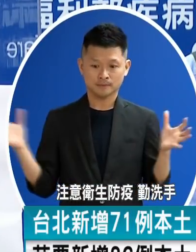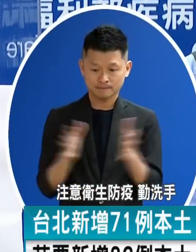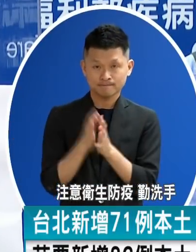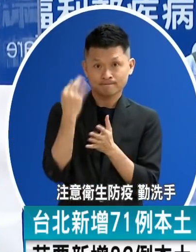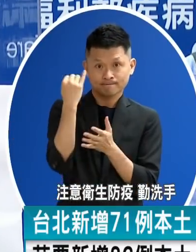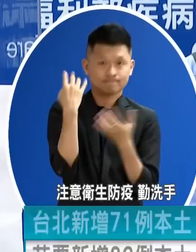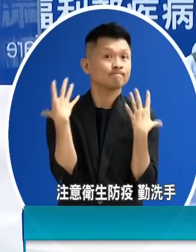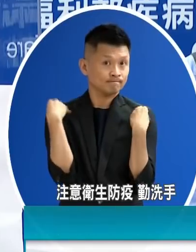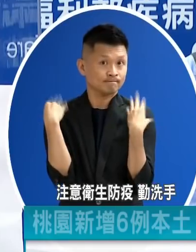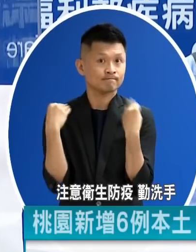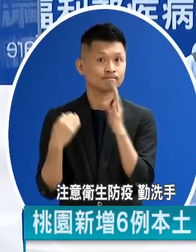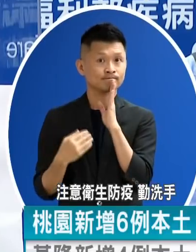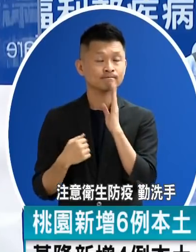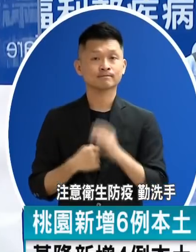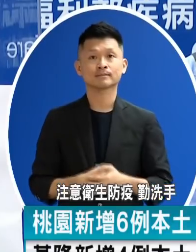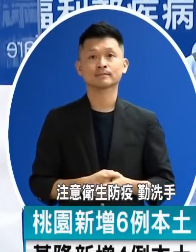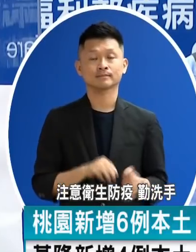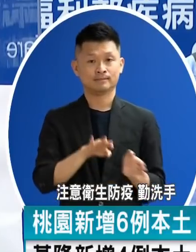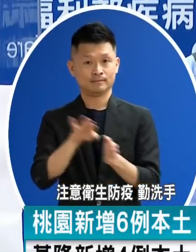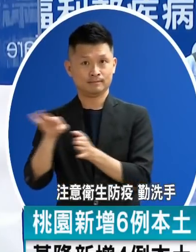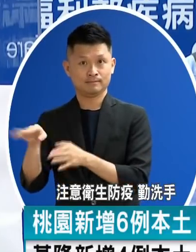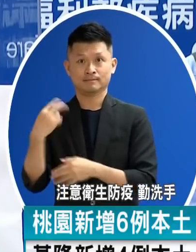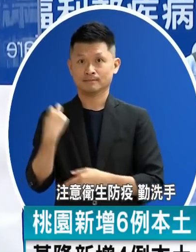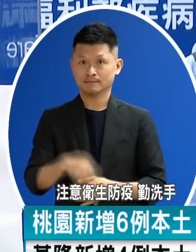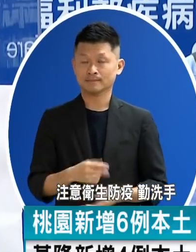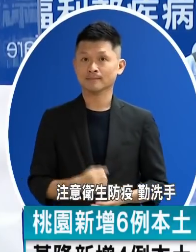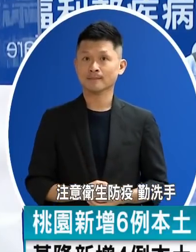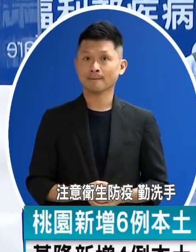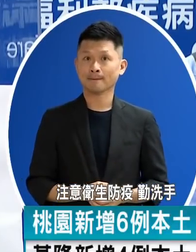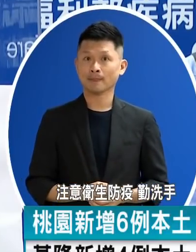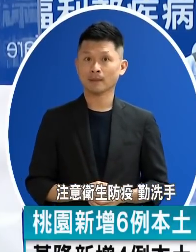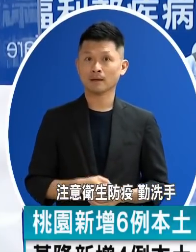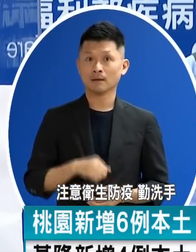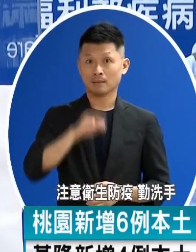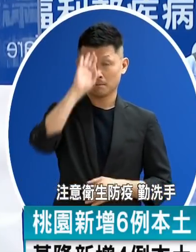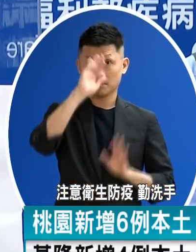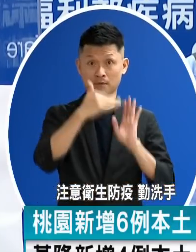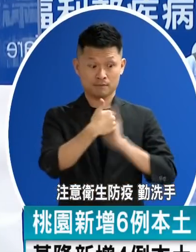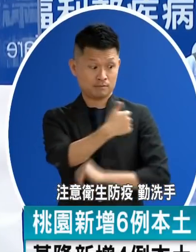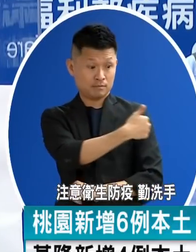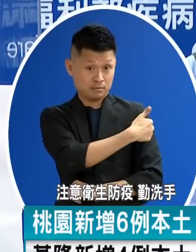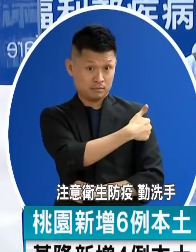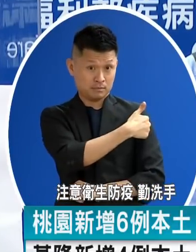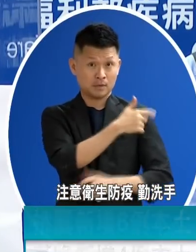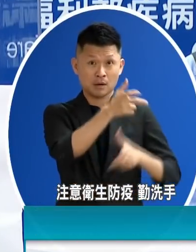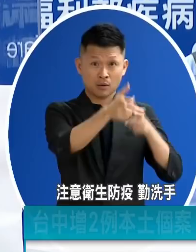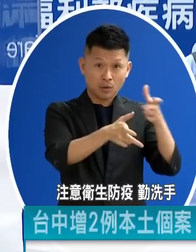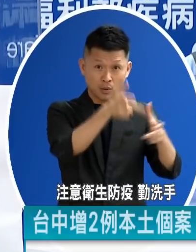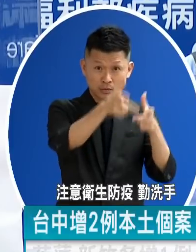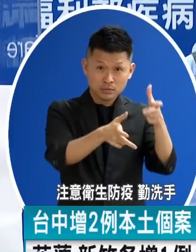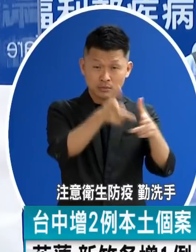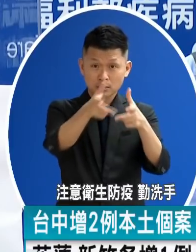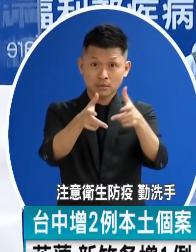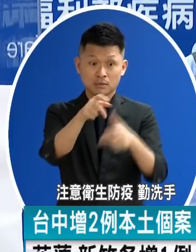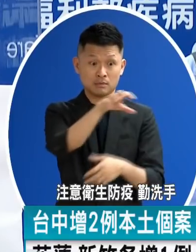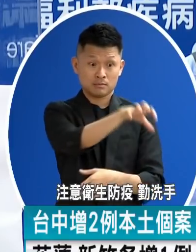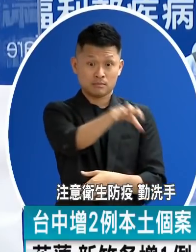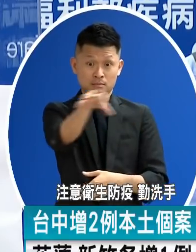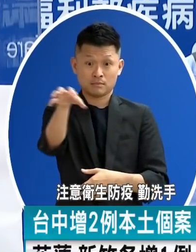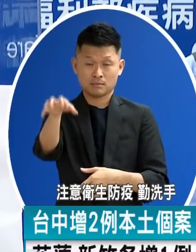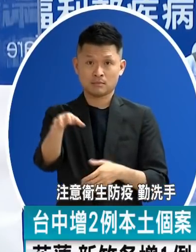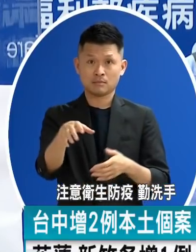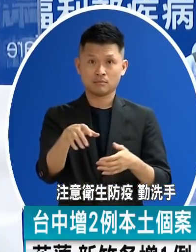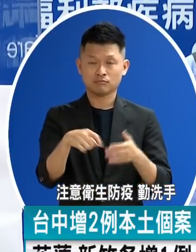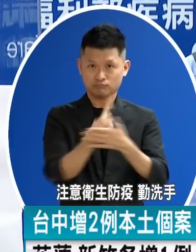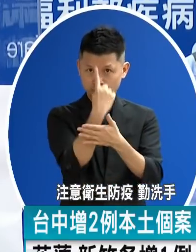的。那第二个哈，相对在这里面，其实，在疫苗之所以各大厂哈都只要跟国家哈